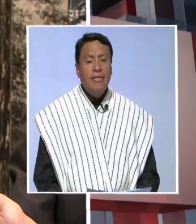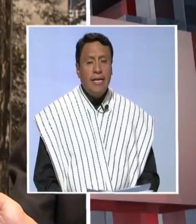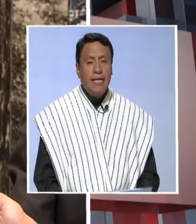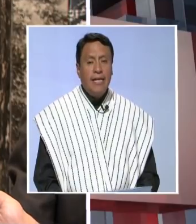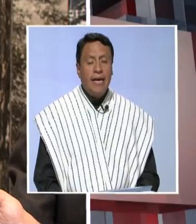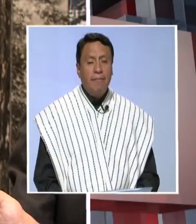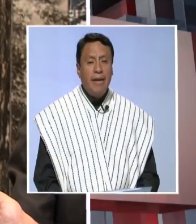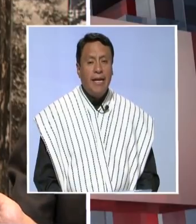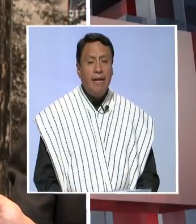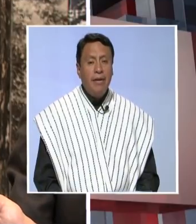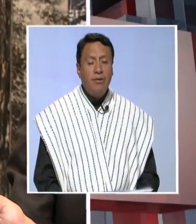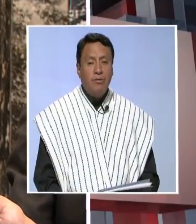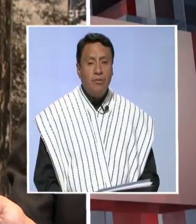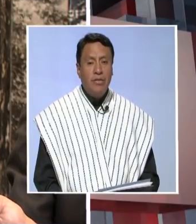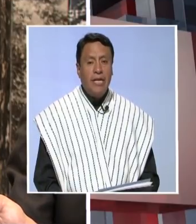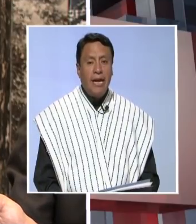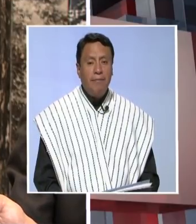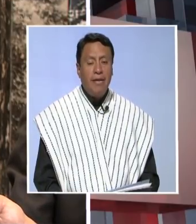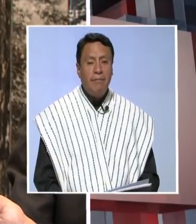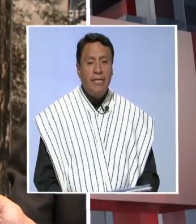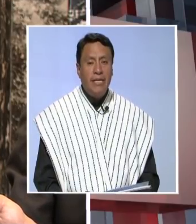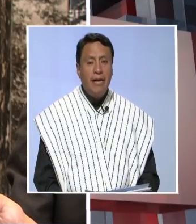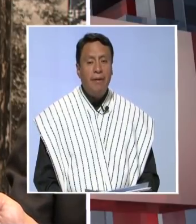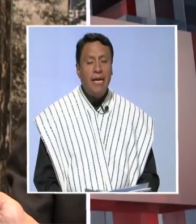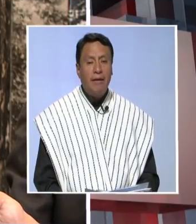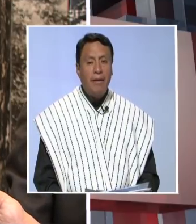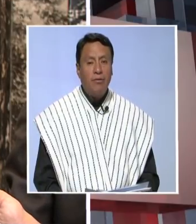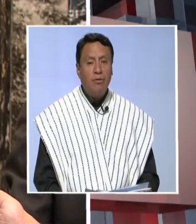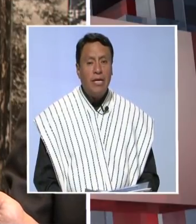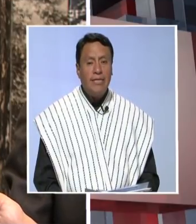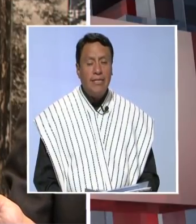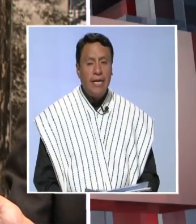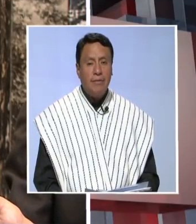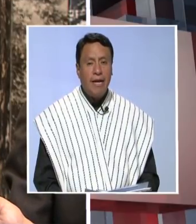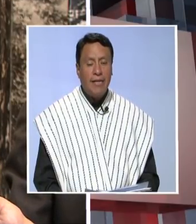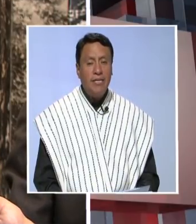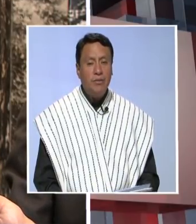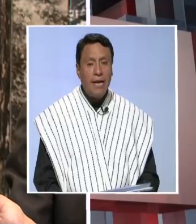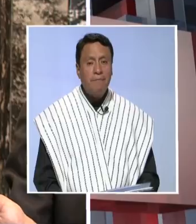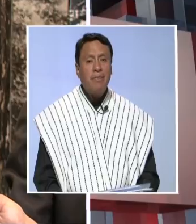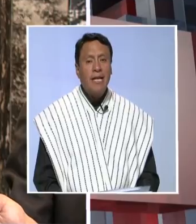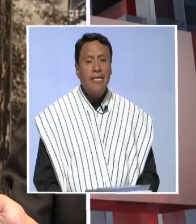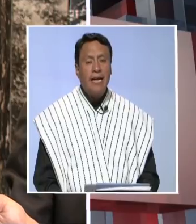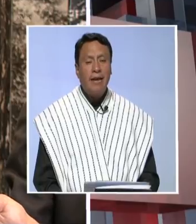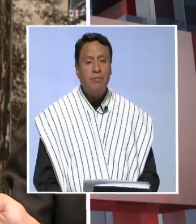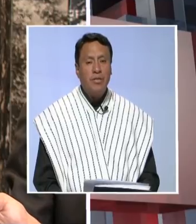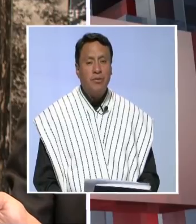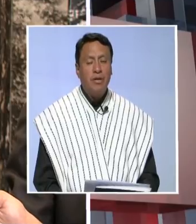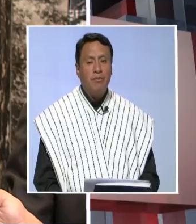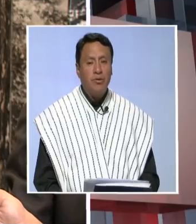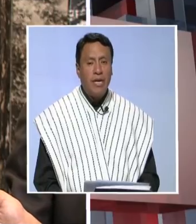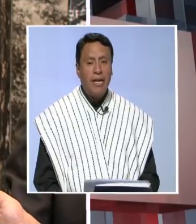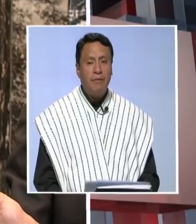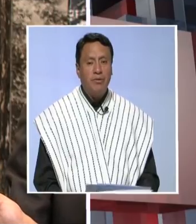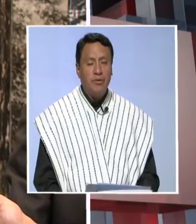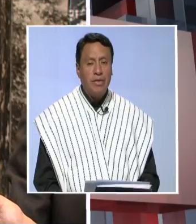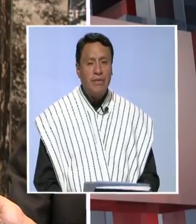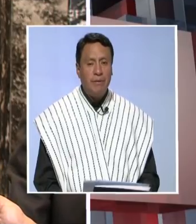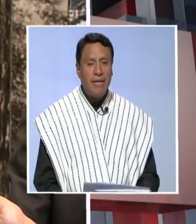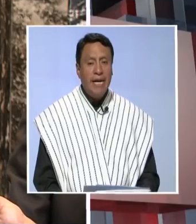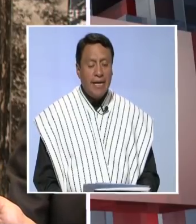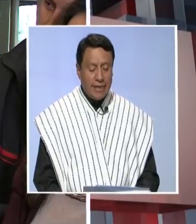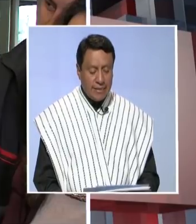nishka. Sinayati kai pika ningmi nyukunchi kai pi imashina mi yanapaikuna sinchi ash pakatichunka kasnakai pusha kuna mushu gyanami